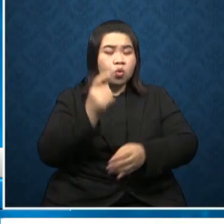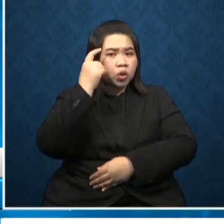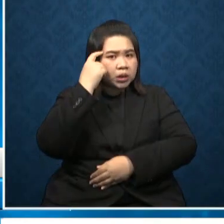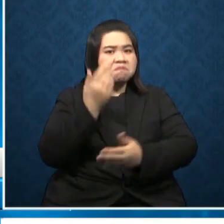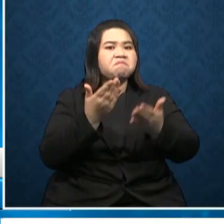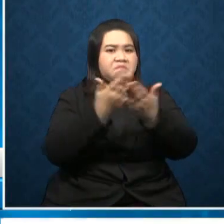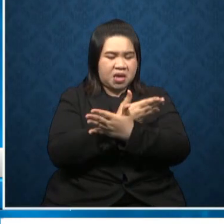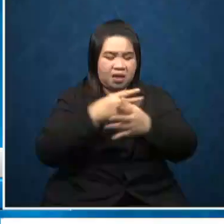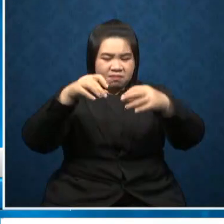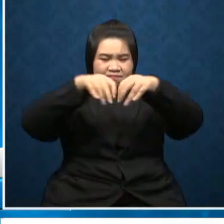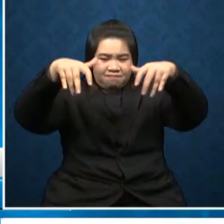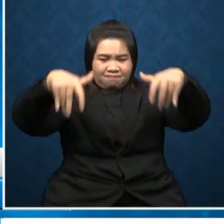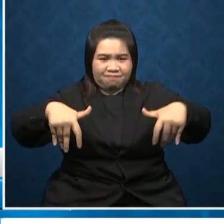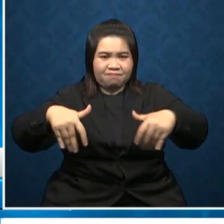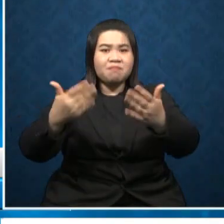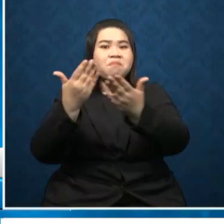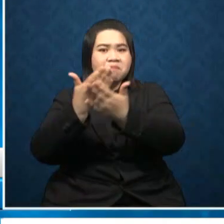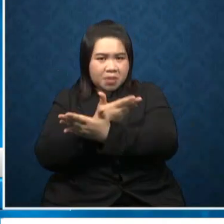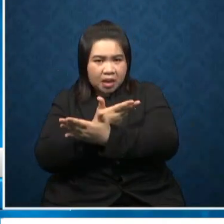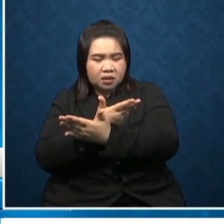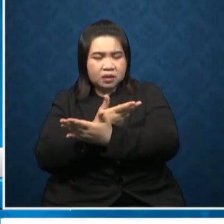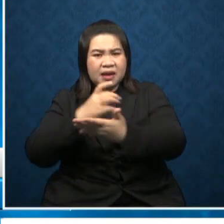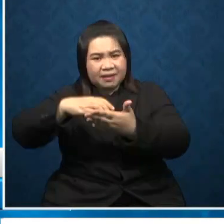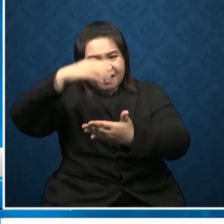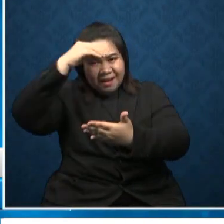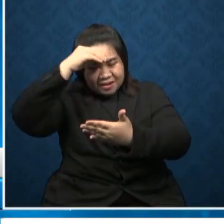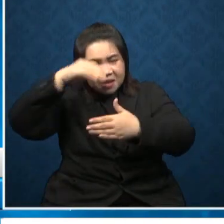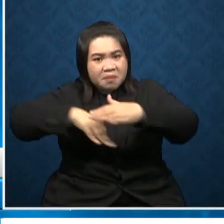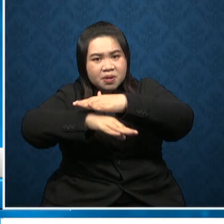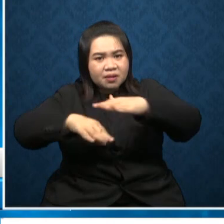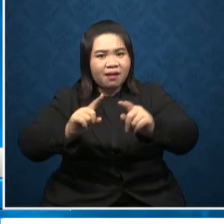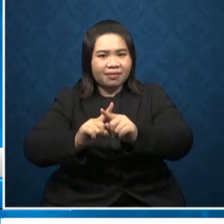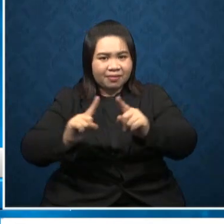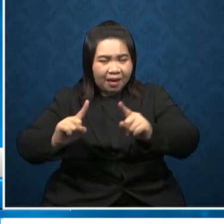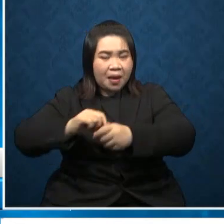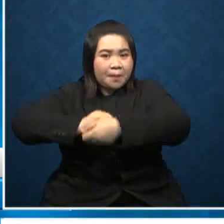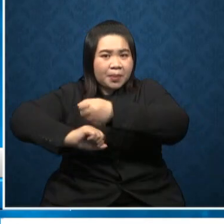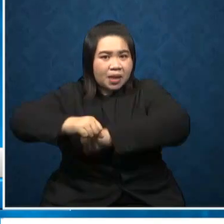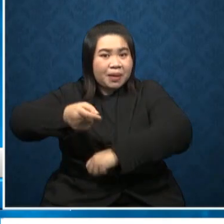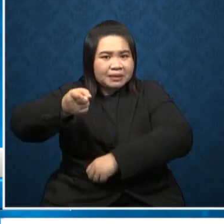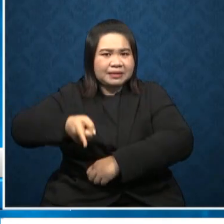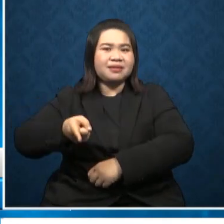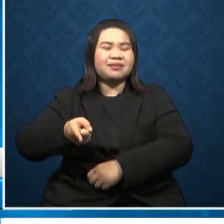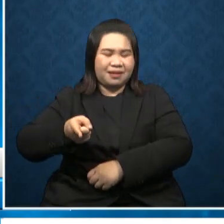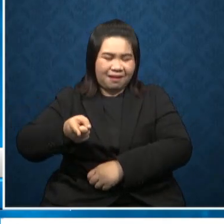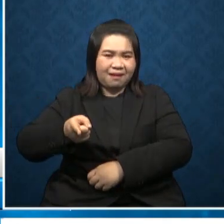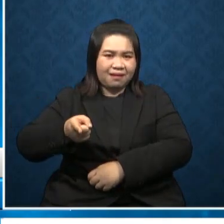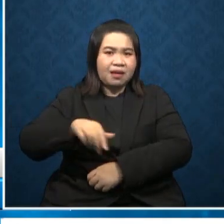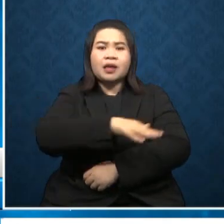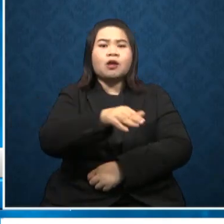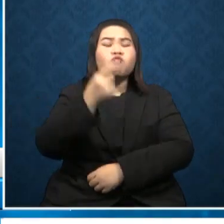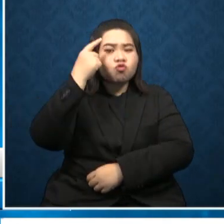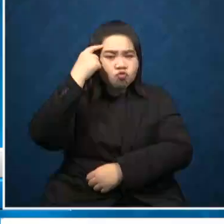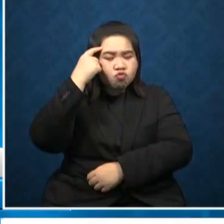แล้วก็ฐานการศึกษาต่างๆนะครับไปสู่การปฏิบัติเป็นสิ่งที่เราเรียกว่าเป็น Active